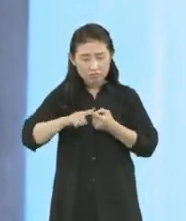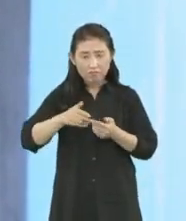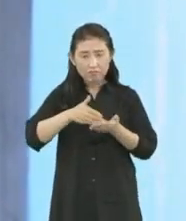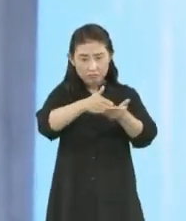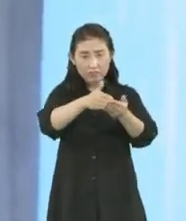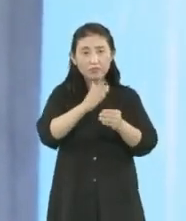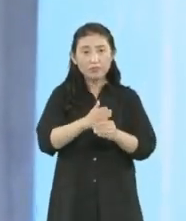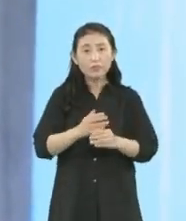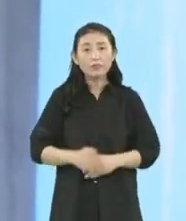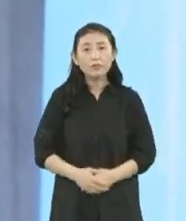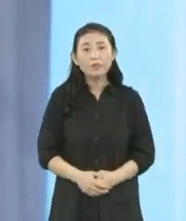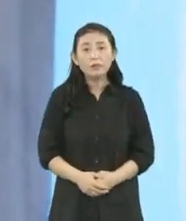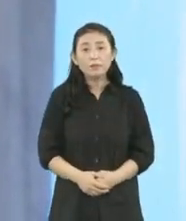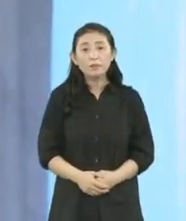입장입니다